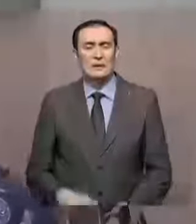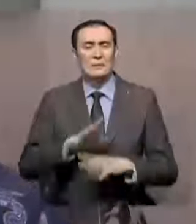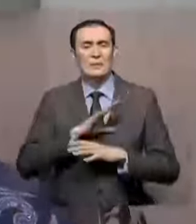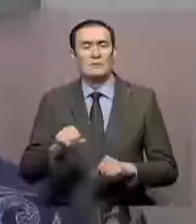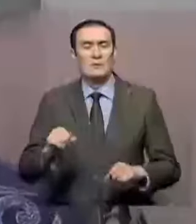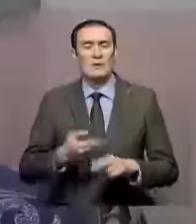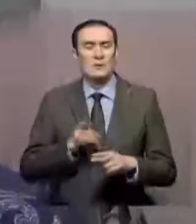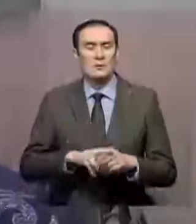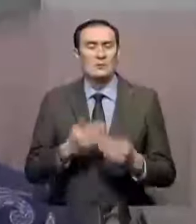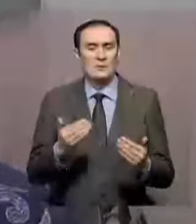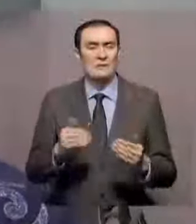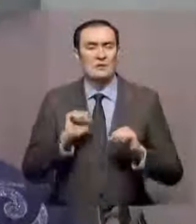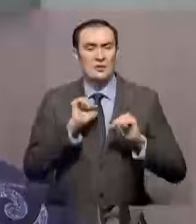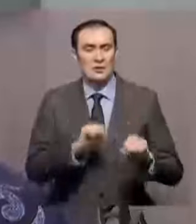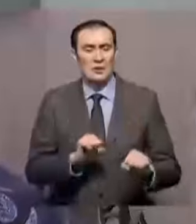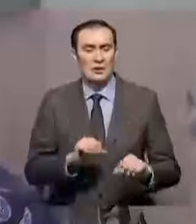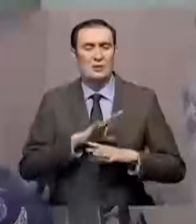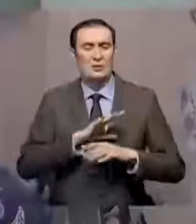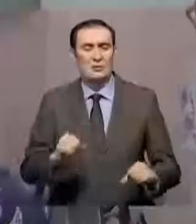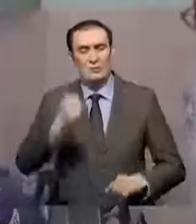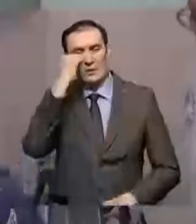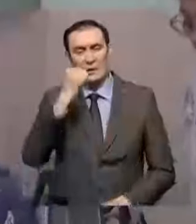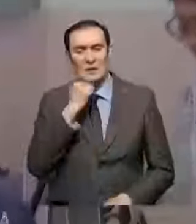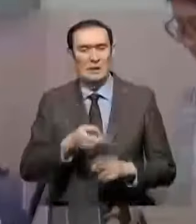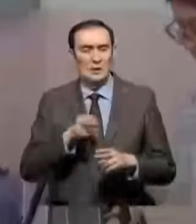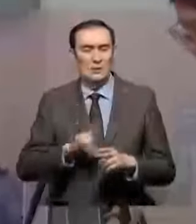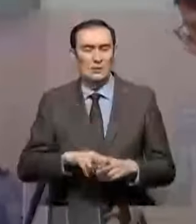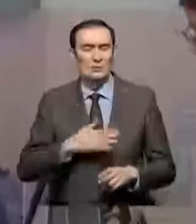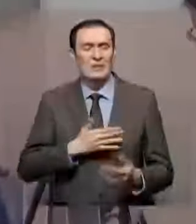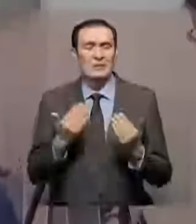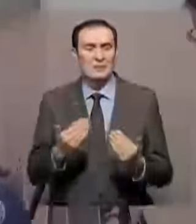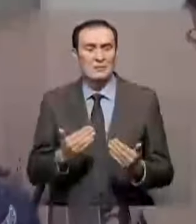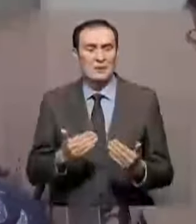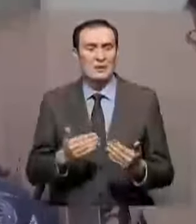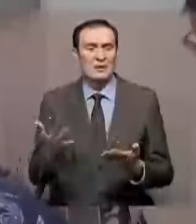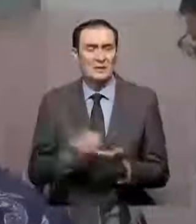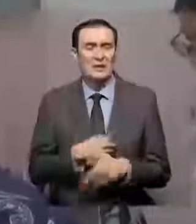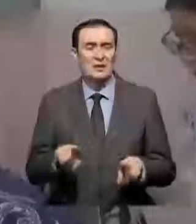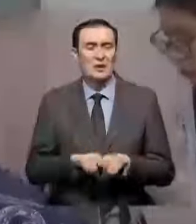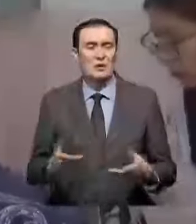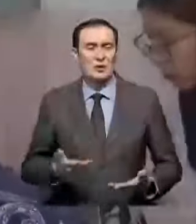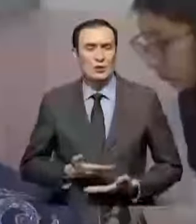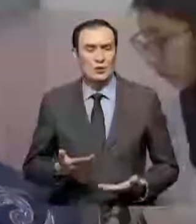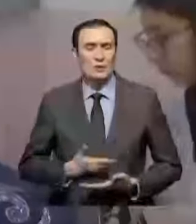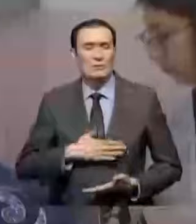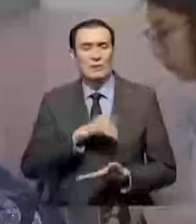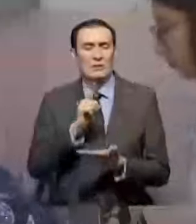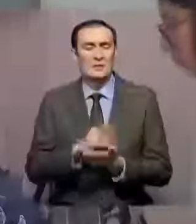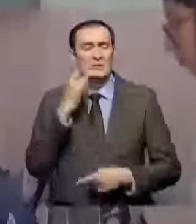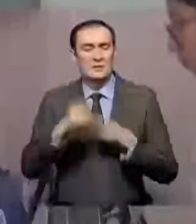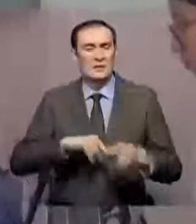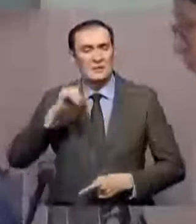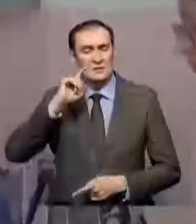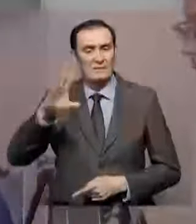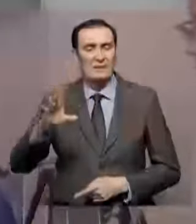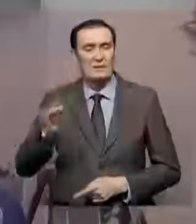героев, которые нас защитили, героев, благодаря которым мы сегодня достигли такой жизни, мы должны всегда прославлять